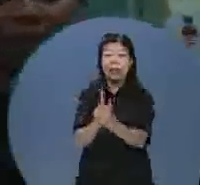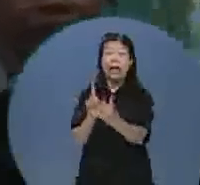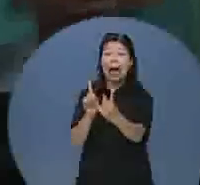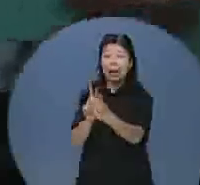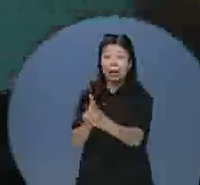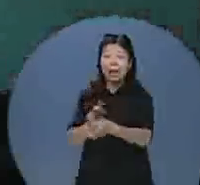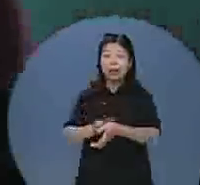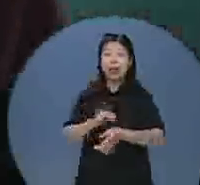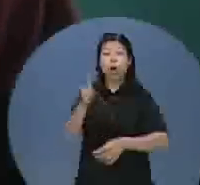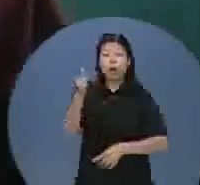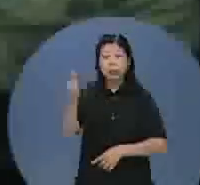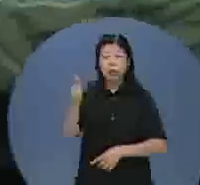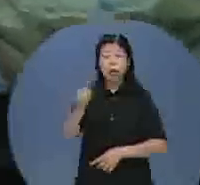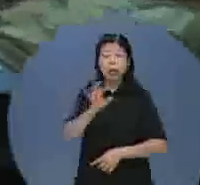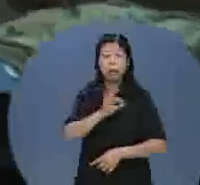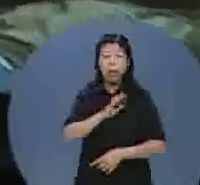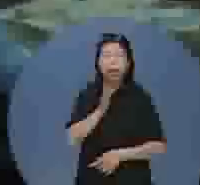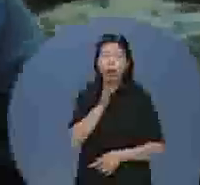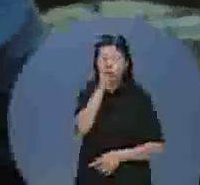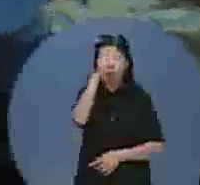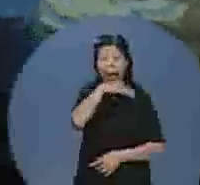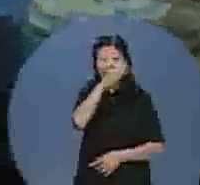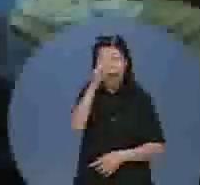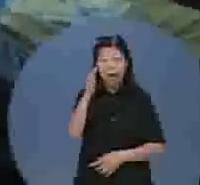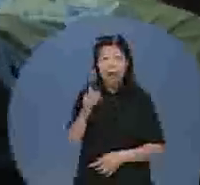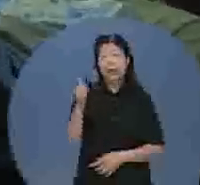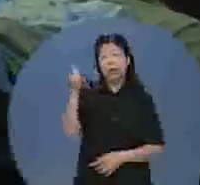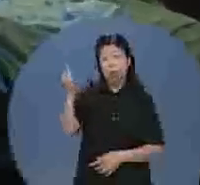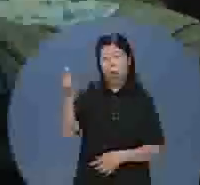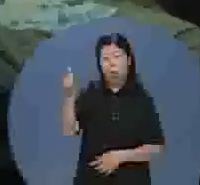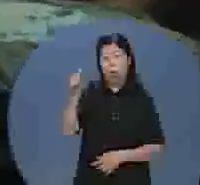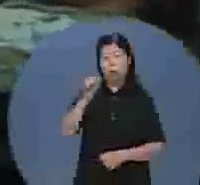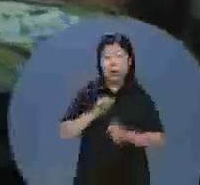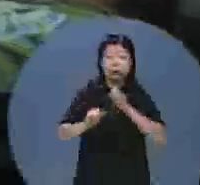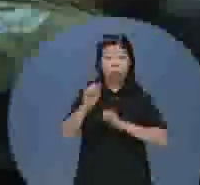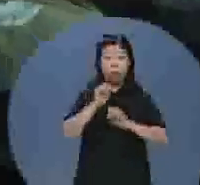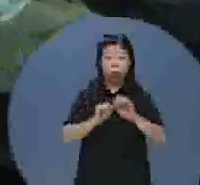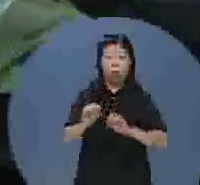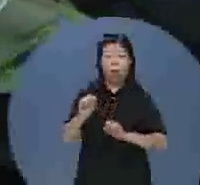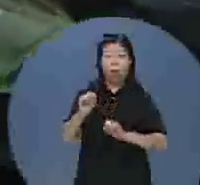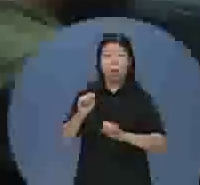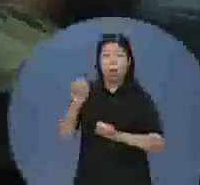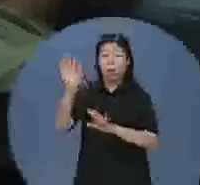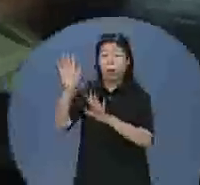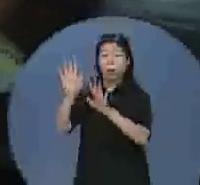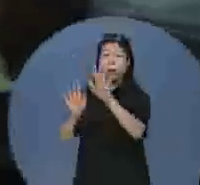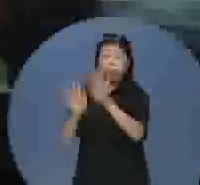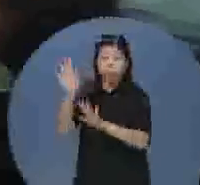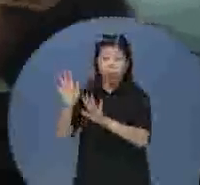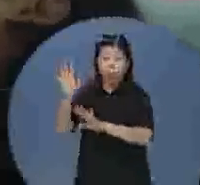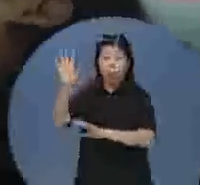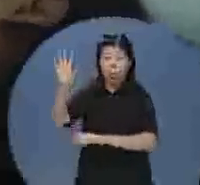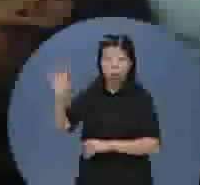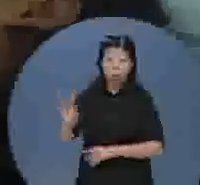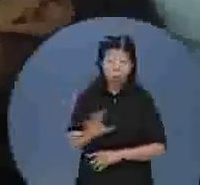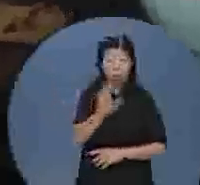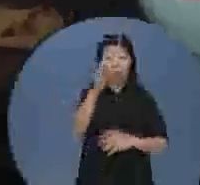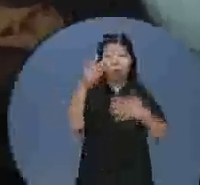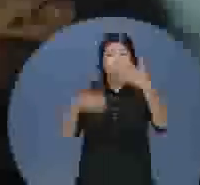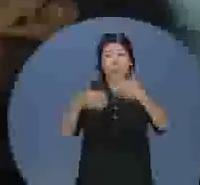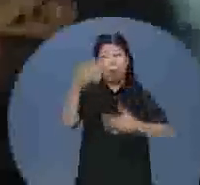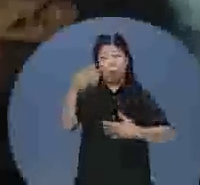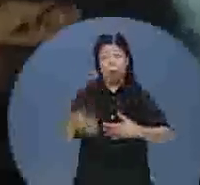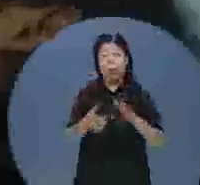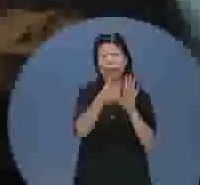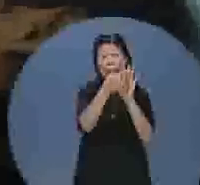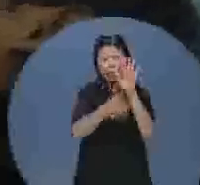精神科医桑山典彦さんのドキュメンタリー映画地球のステージ、ありがとうの物語が上映